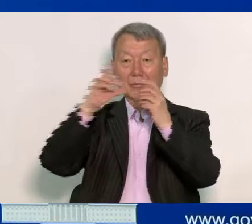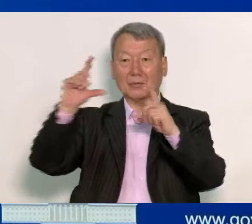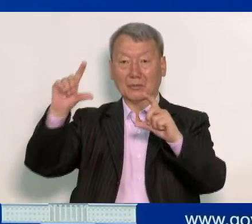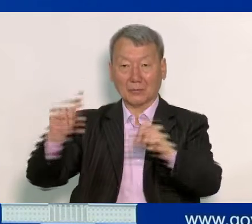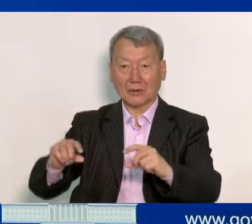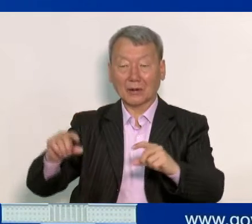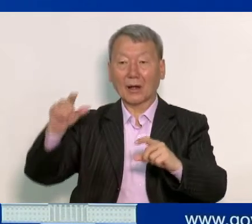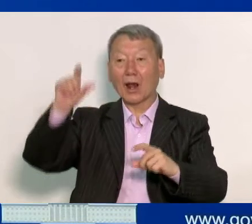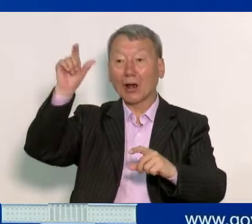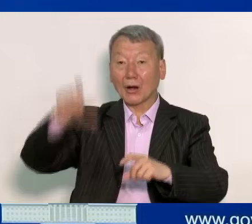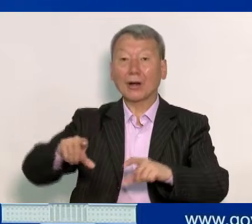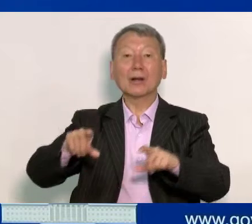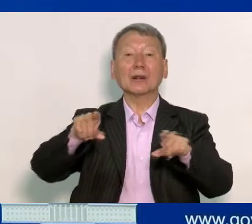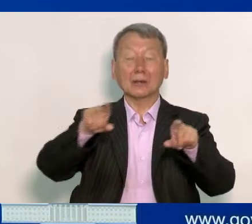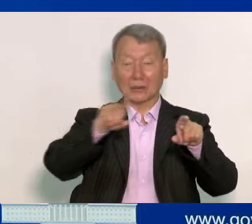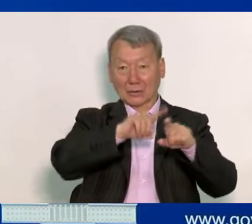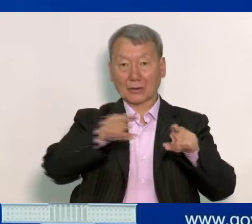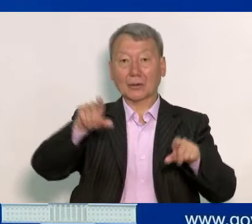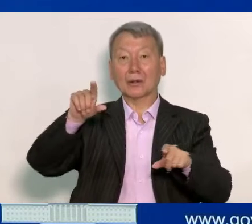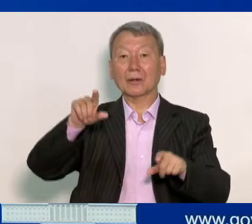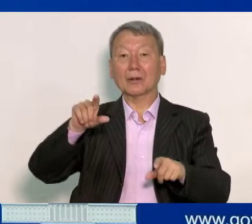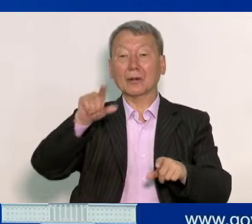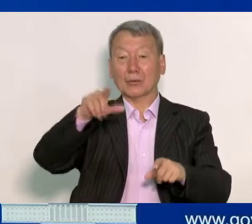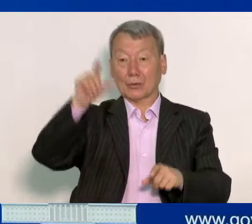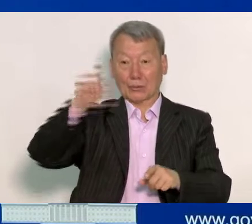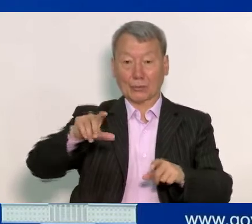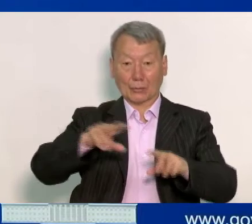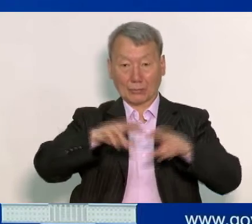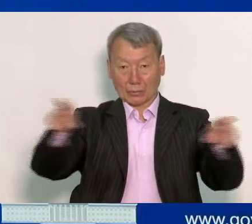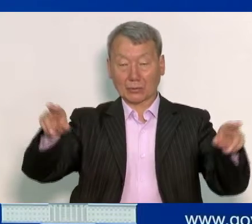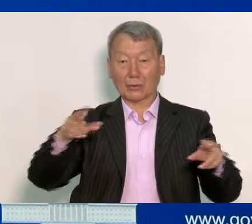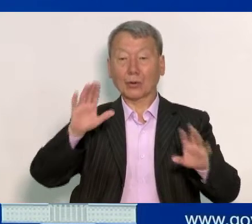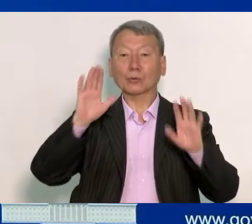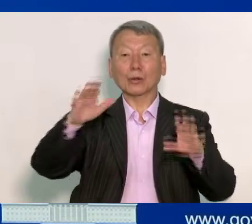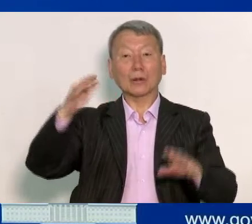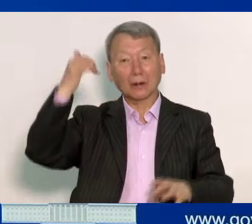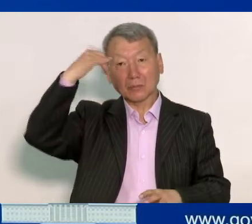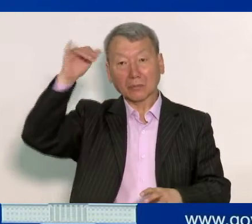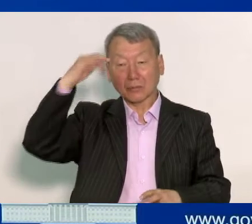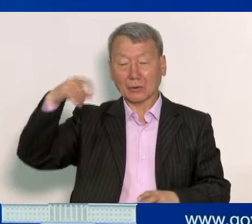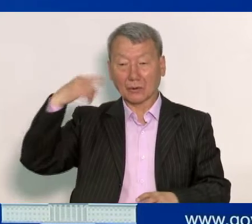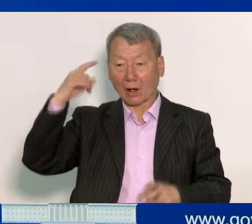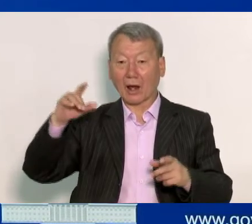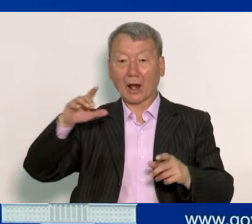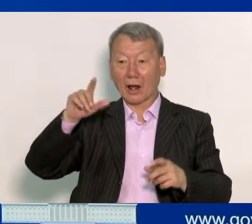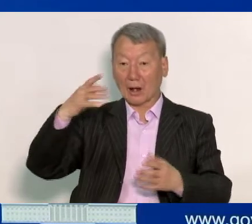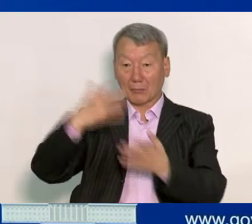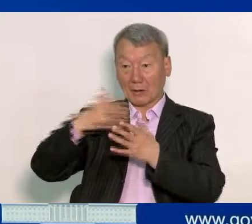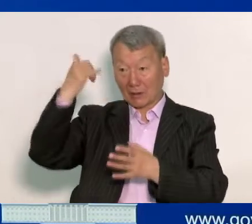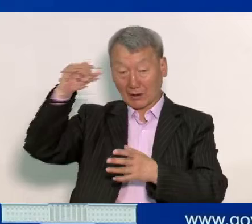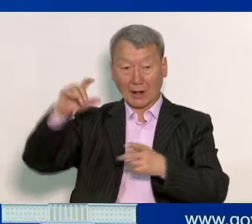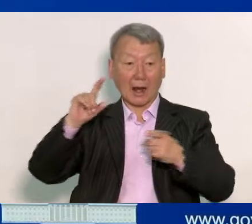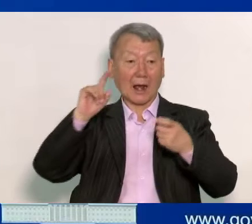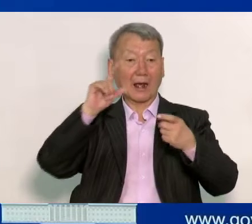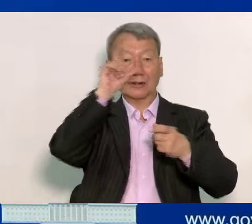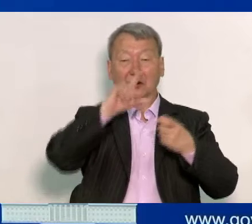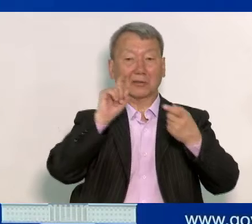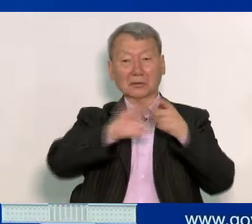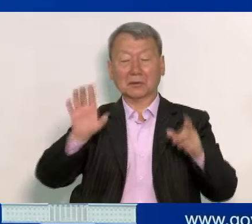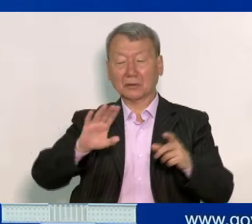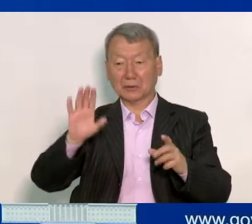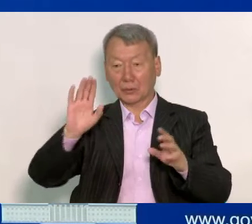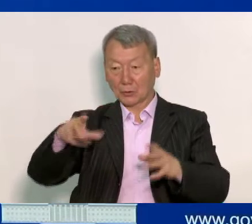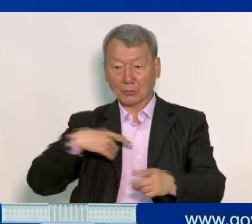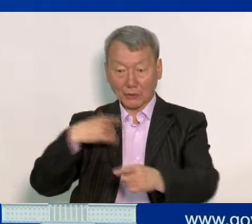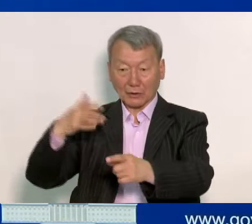айтканда адамдардын арасында азайды. Анткени адамдан адамга жугпайт, бул только малдан жугуп келген. Азыр биз ушул активдүү түрдө